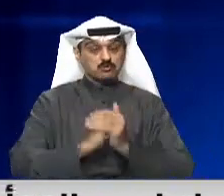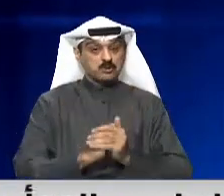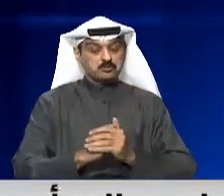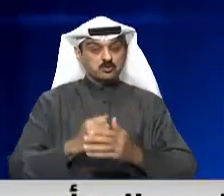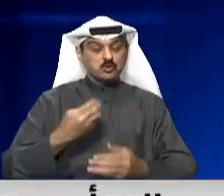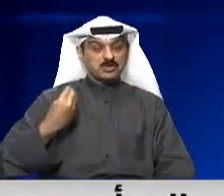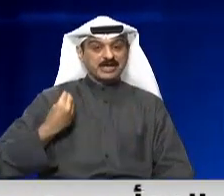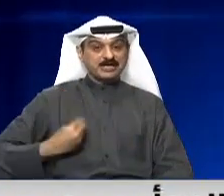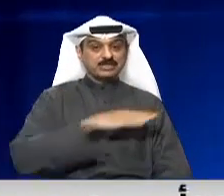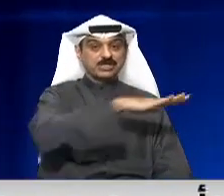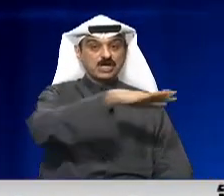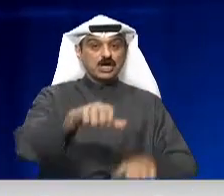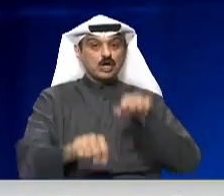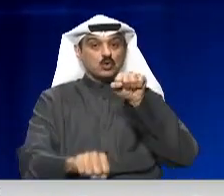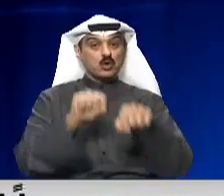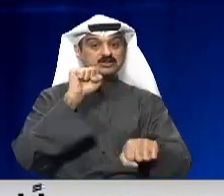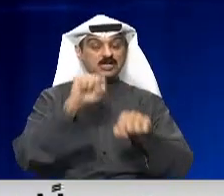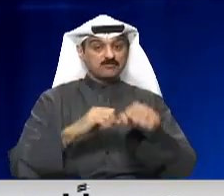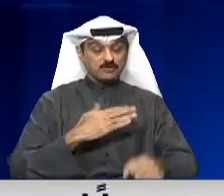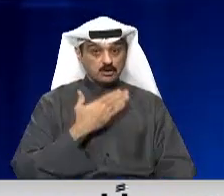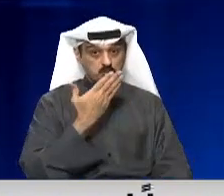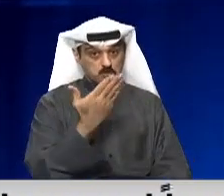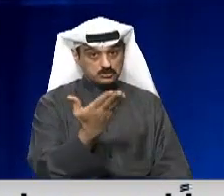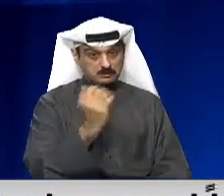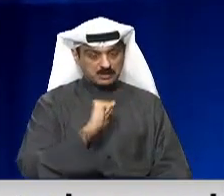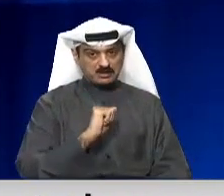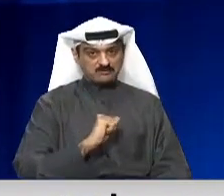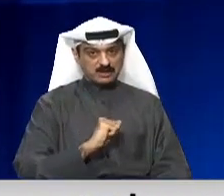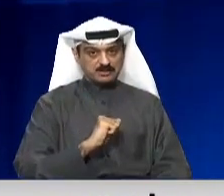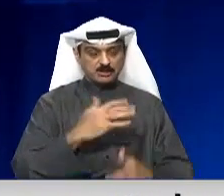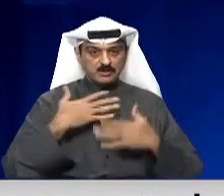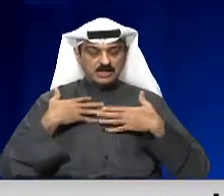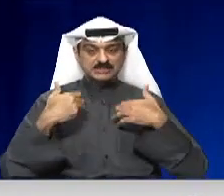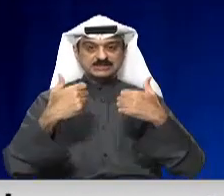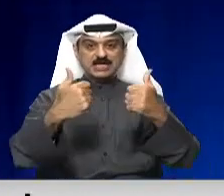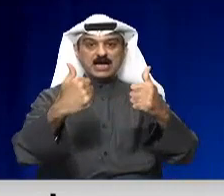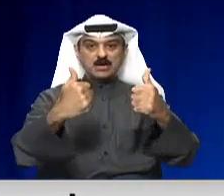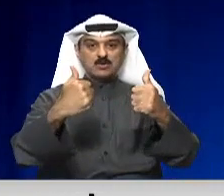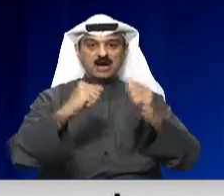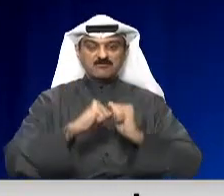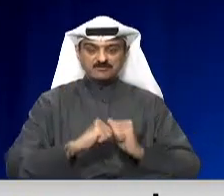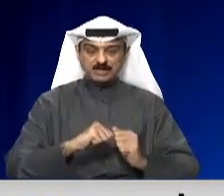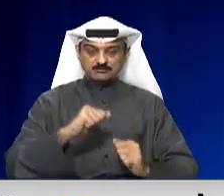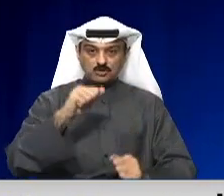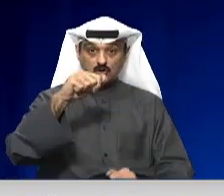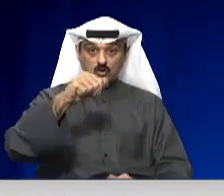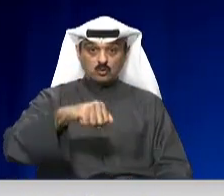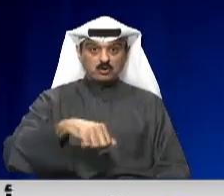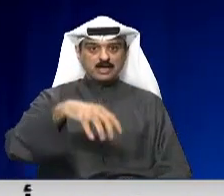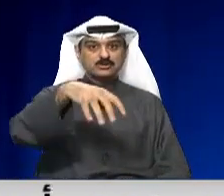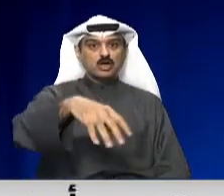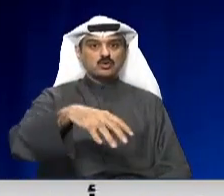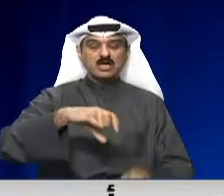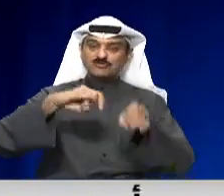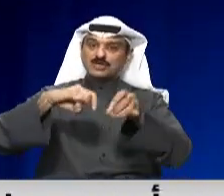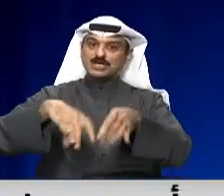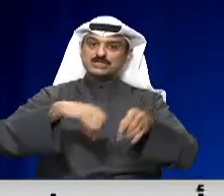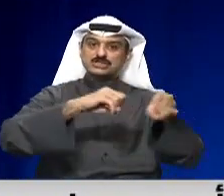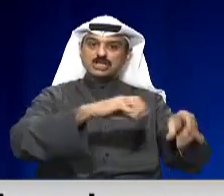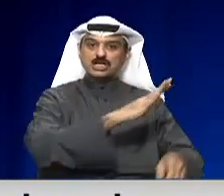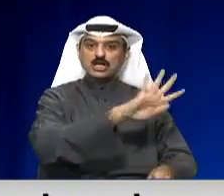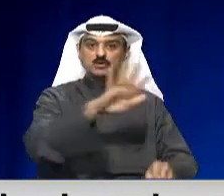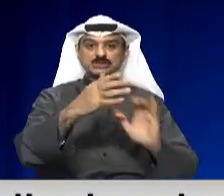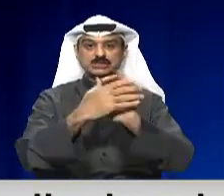الوطني لبلاده، متمنيا سمو ورعاه الله لفخامته موفور الصحة والعافية، ولأستراليا وشعبها الصديق